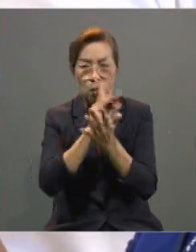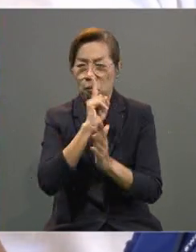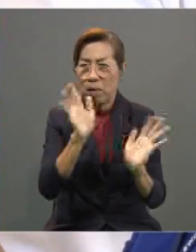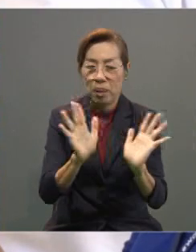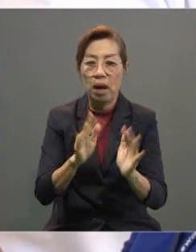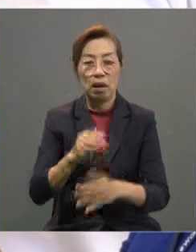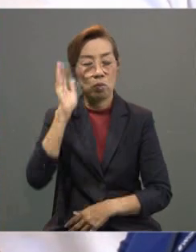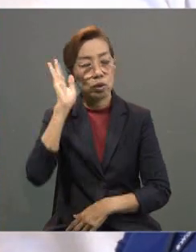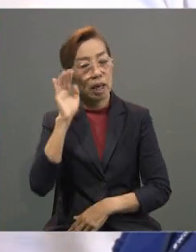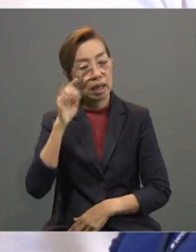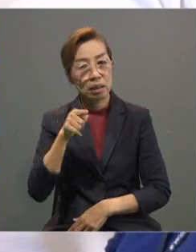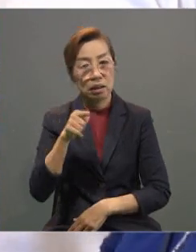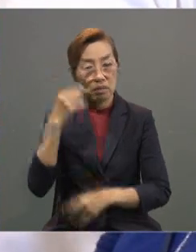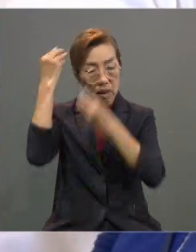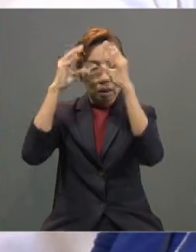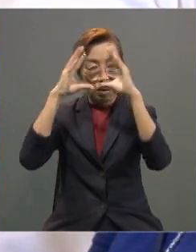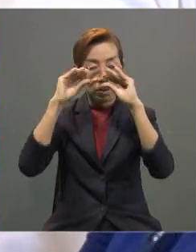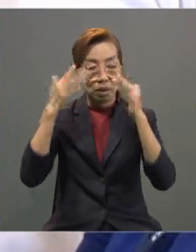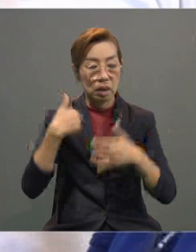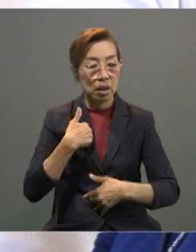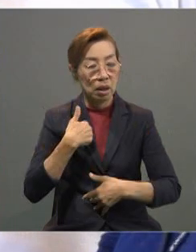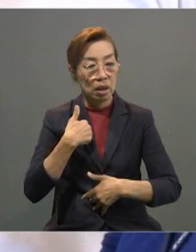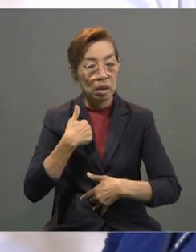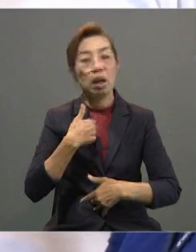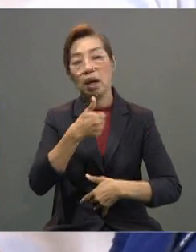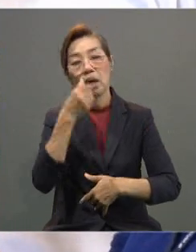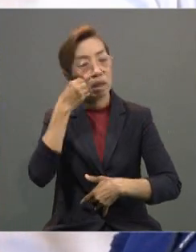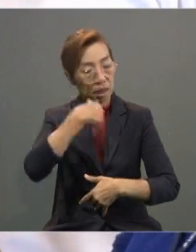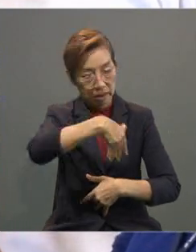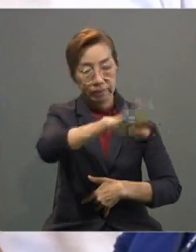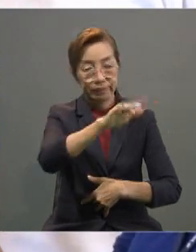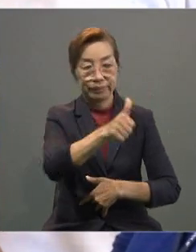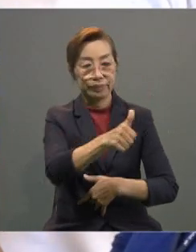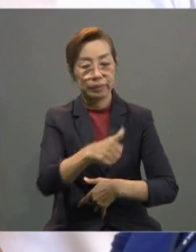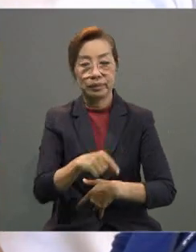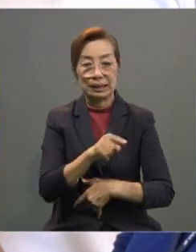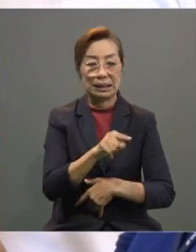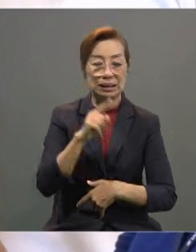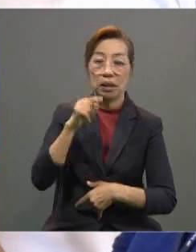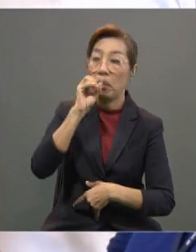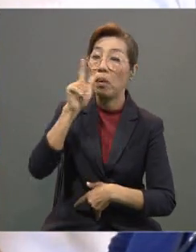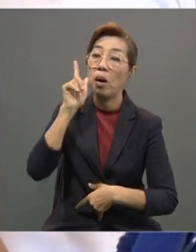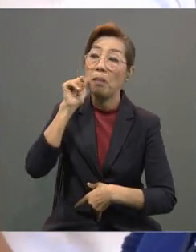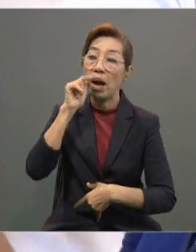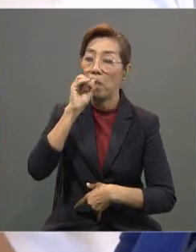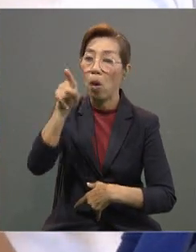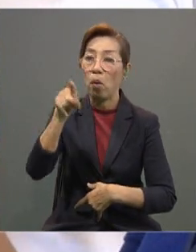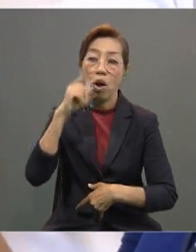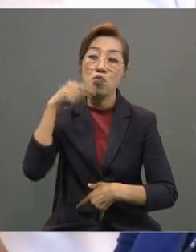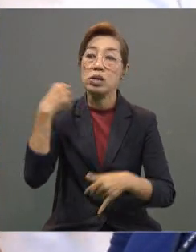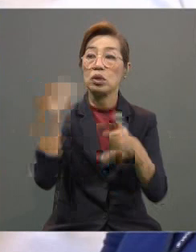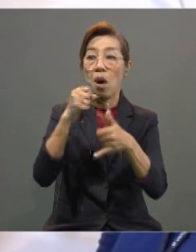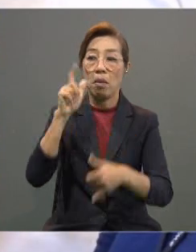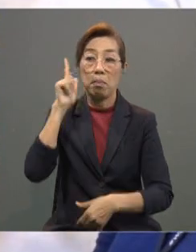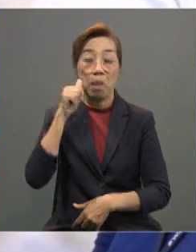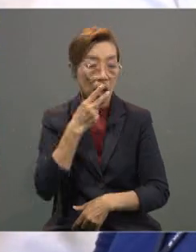ความเสียซึ่งเริ่มสางเมาจึงยอมให้กลับโดยไปบอกแม่ของเสียว่าซ้อมผู้หญิงแม่เสียสงส